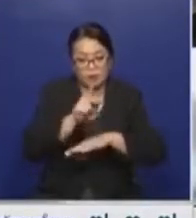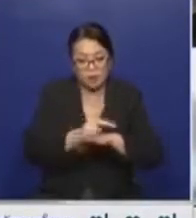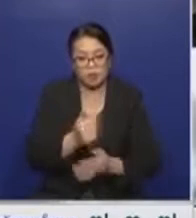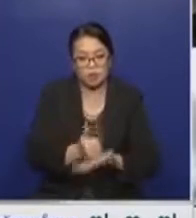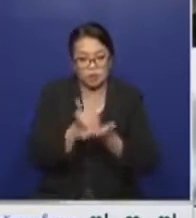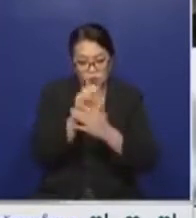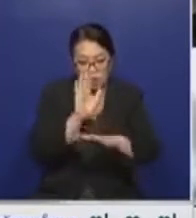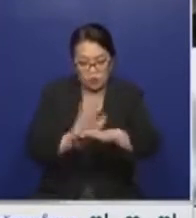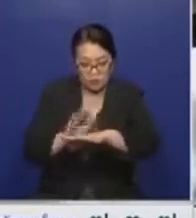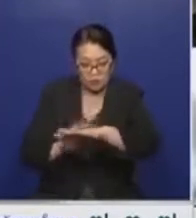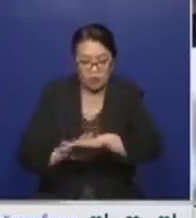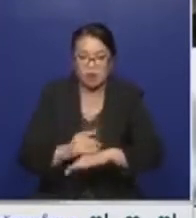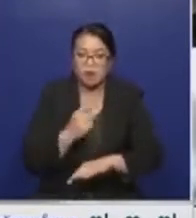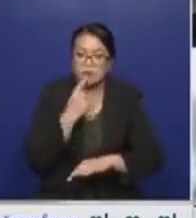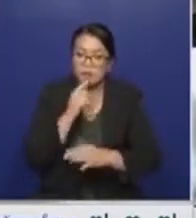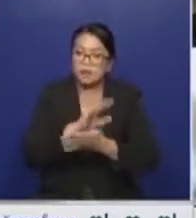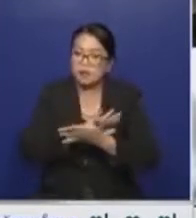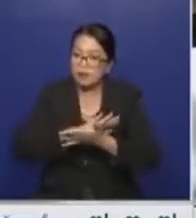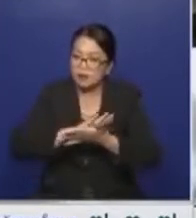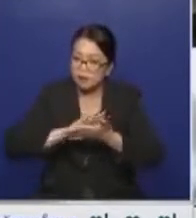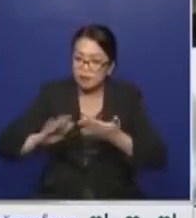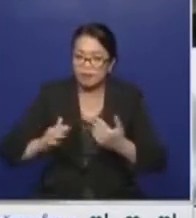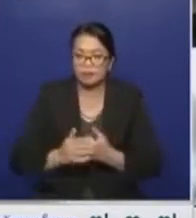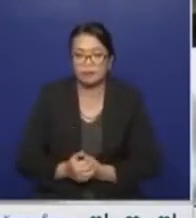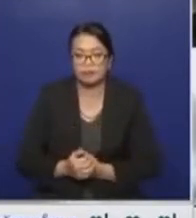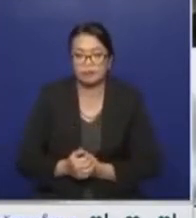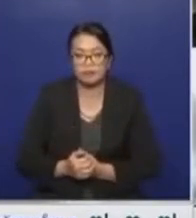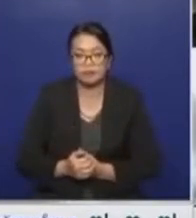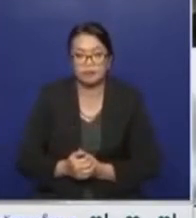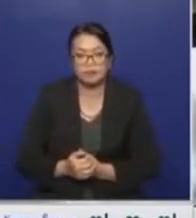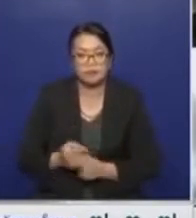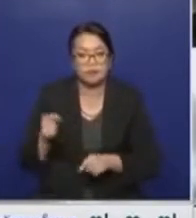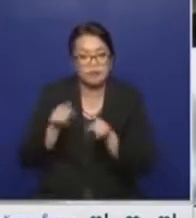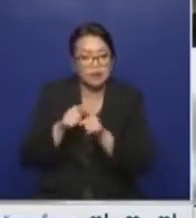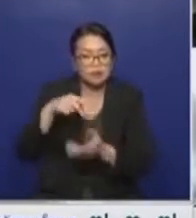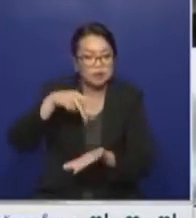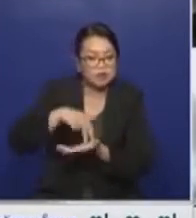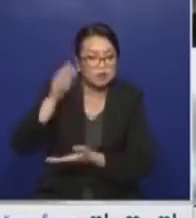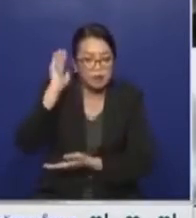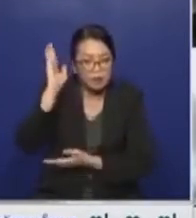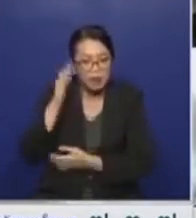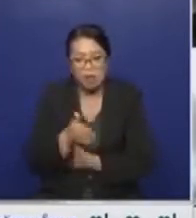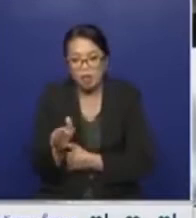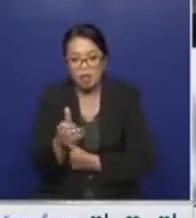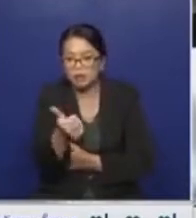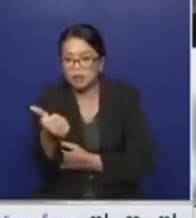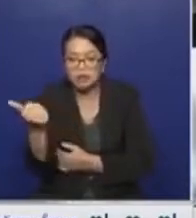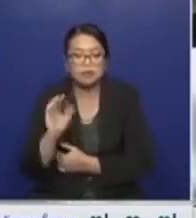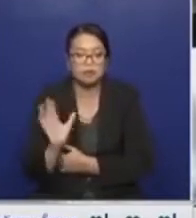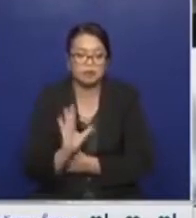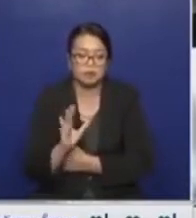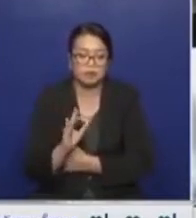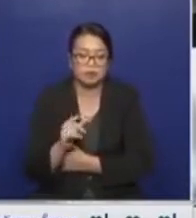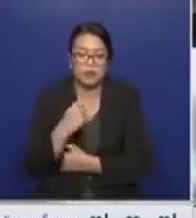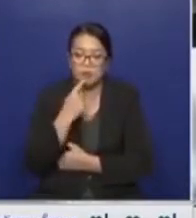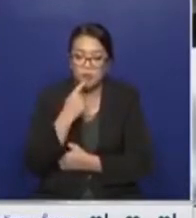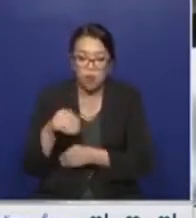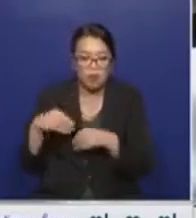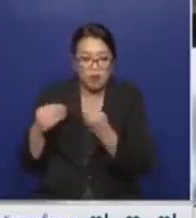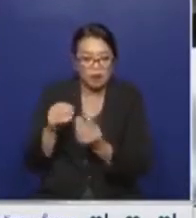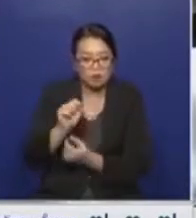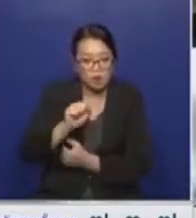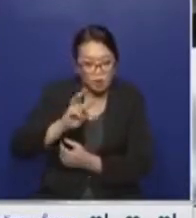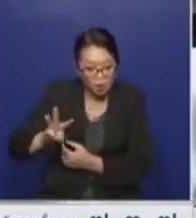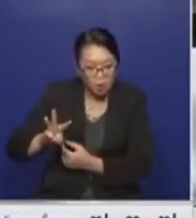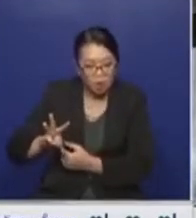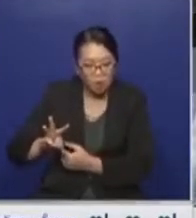ช่วยกำชับไม่ให้พิษเสนออภิปรายในแนวทางที่ให้วุฒิสภาโดยรวมเสียห